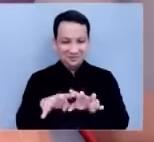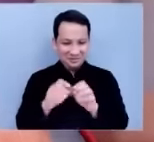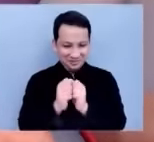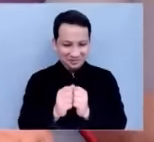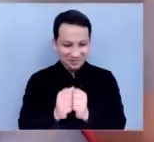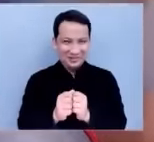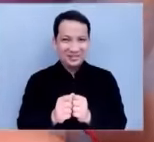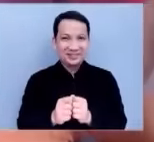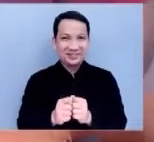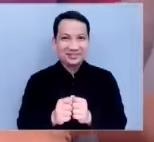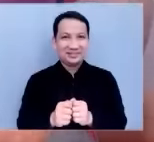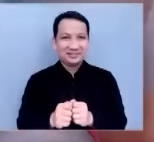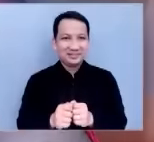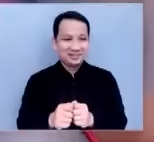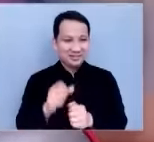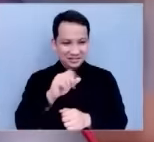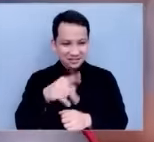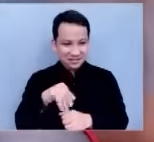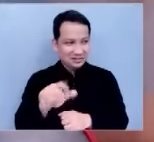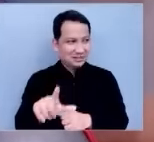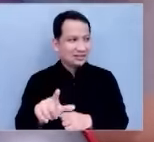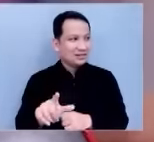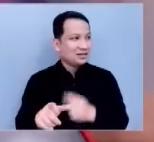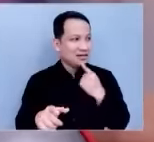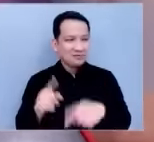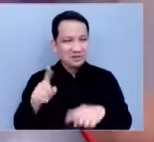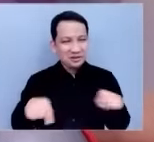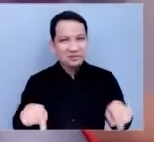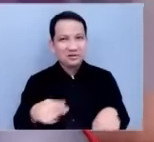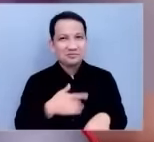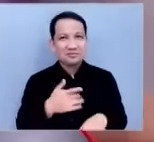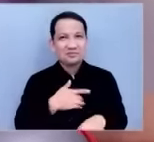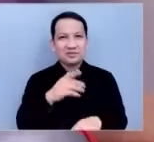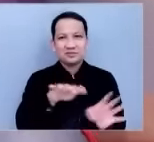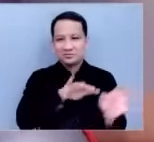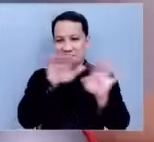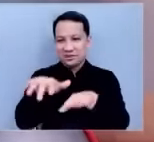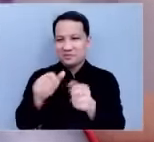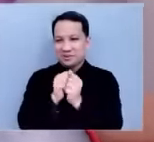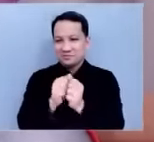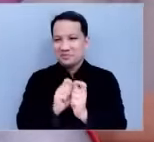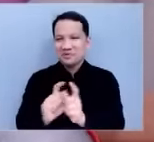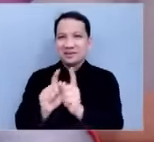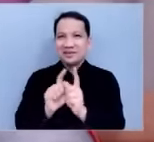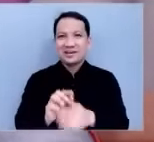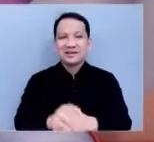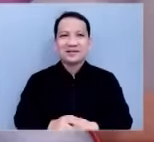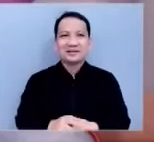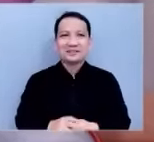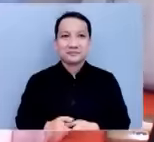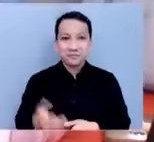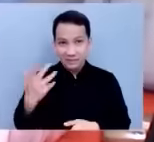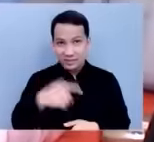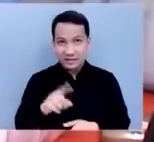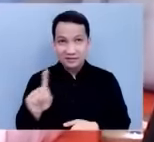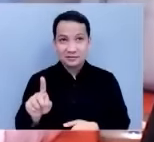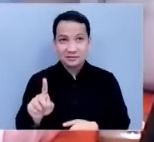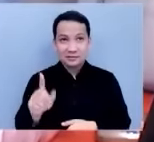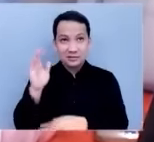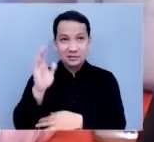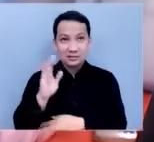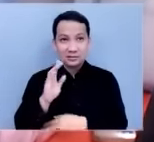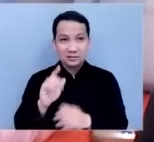Maganda ka ba ng spills? Victoria lang pala. Feeling ko pupunta kami sa labas. So ano. Pero ang maganda rito, hindi lang noontime show